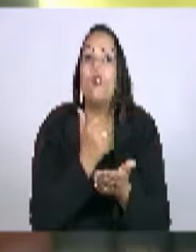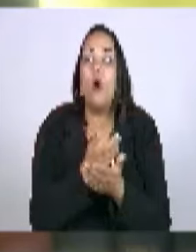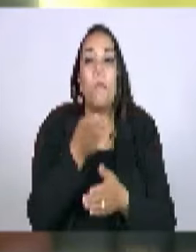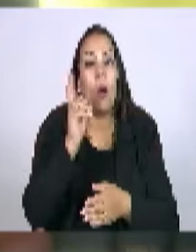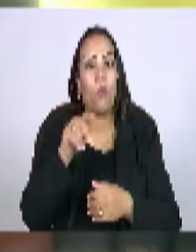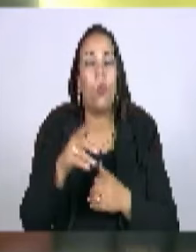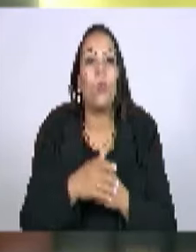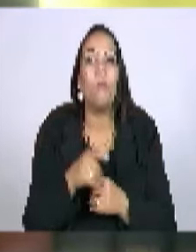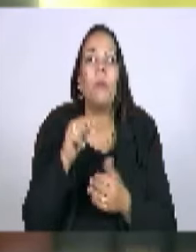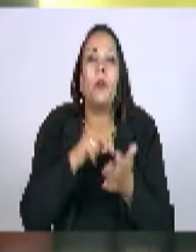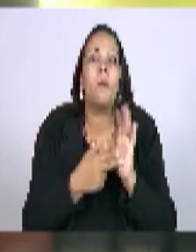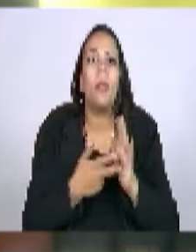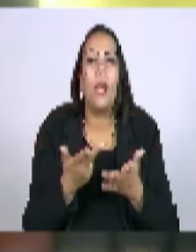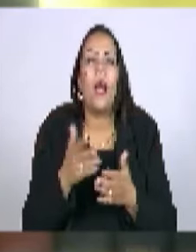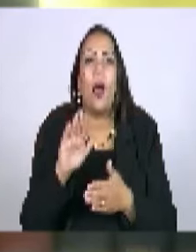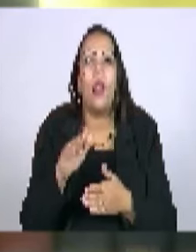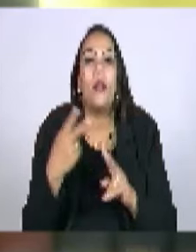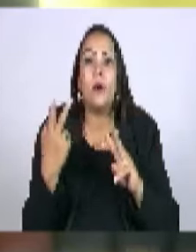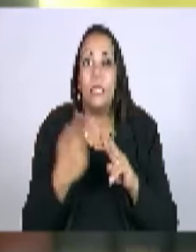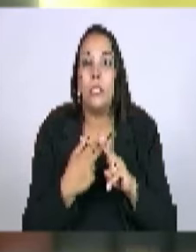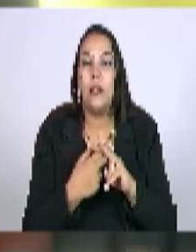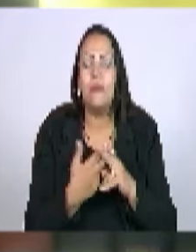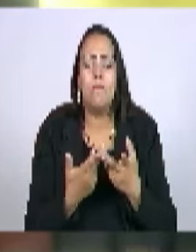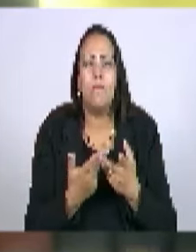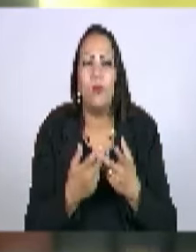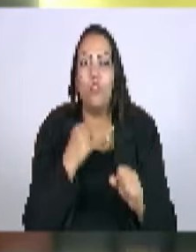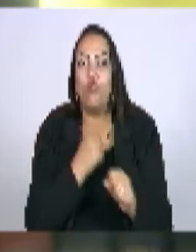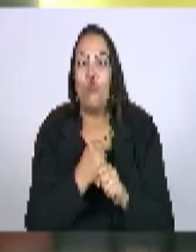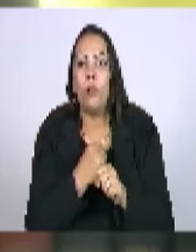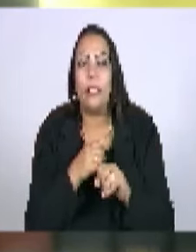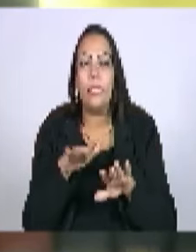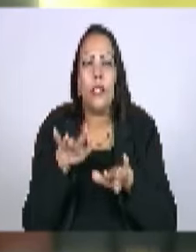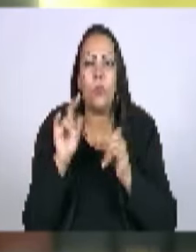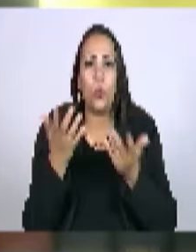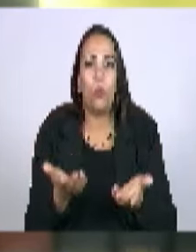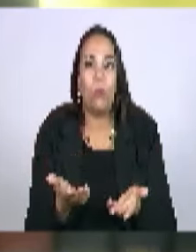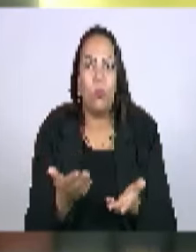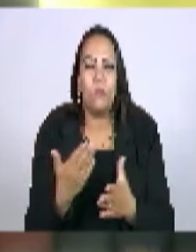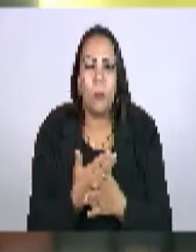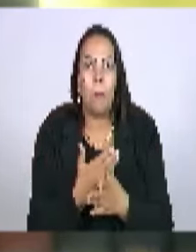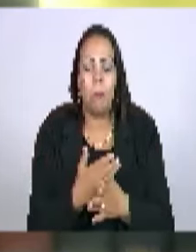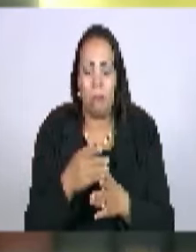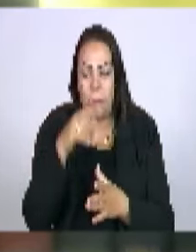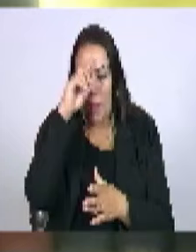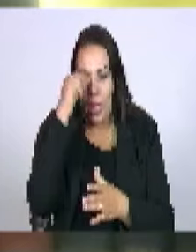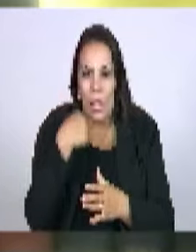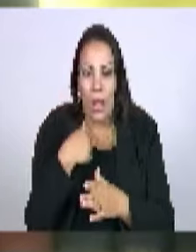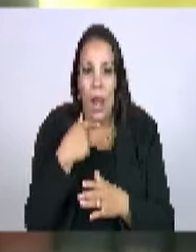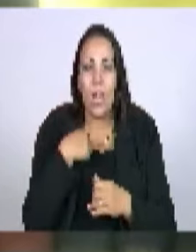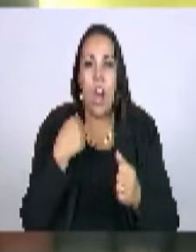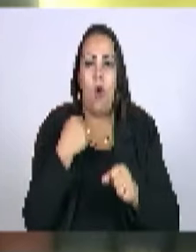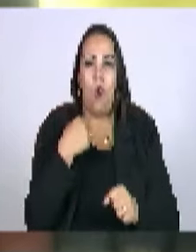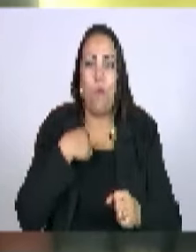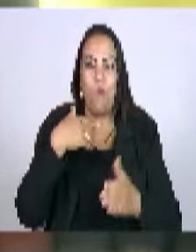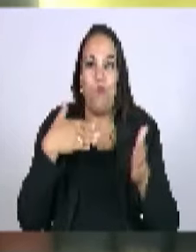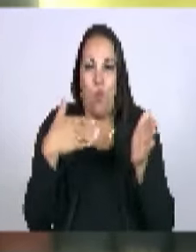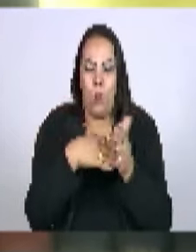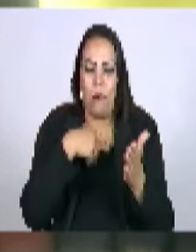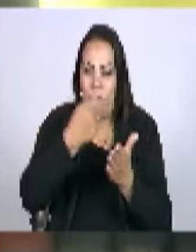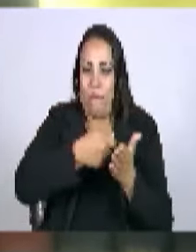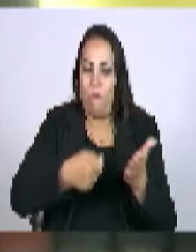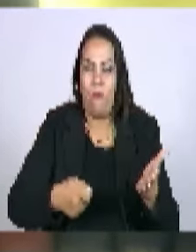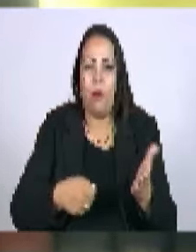يعني ده هيخلي الناس تفقد وظائفها ما احنا نستخدم الب بقى وفي اللي عايز